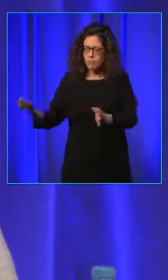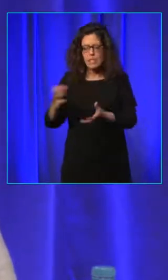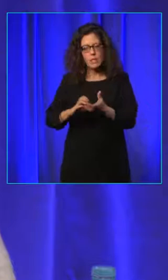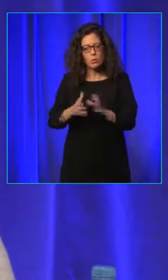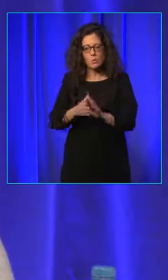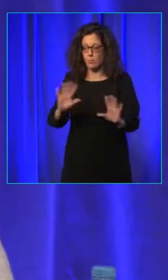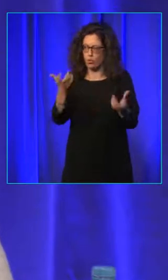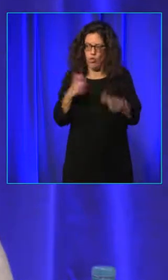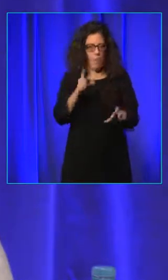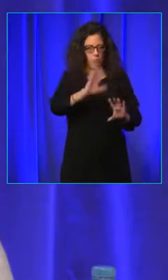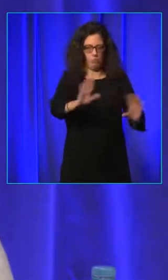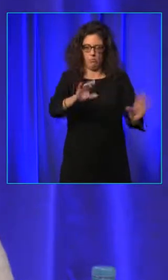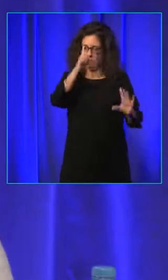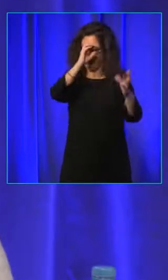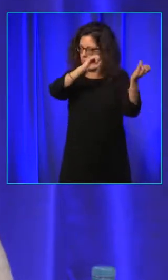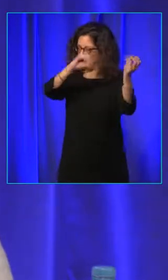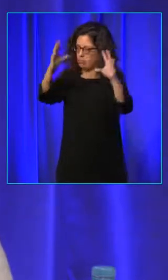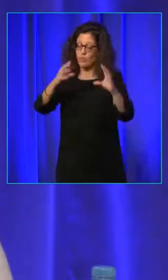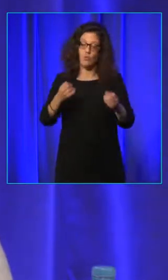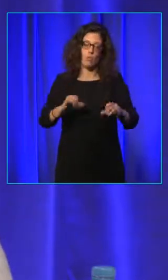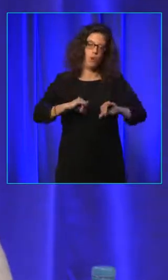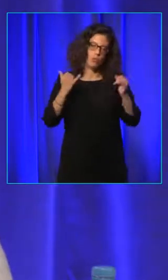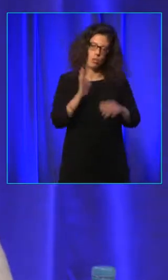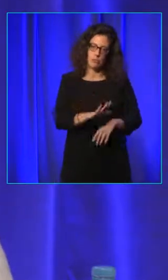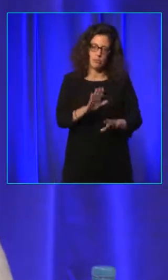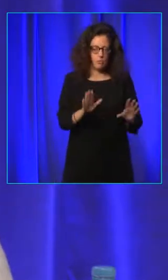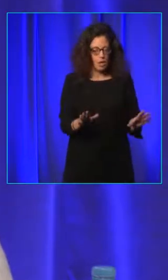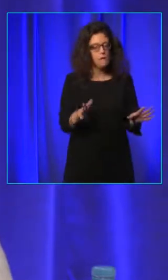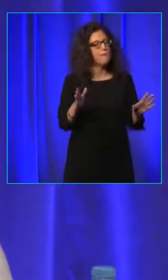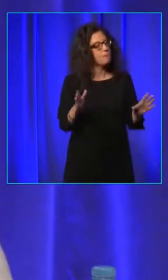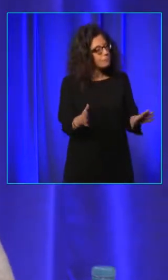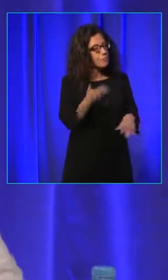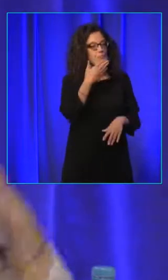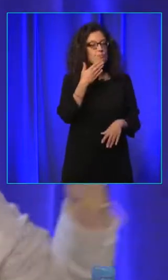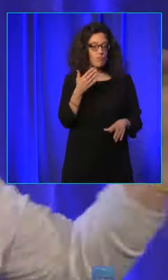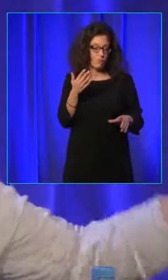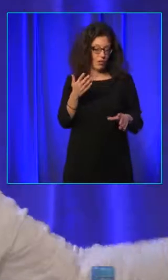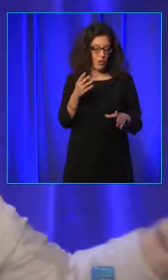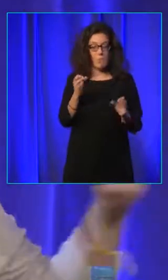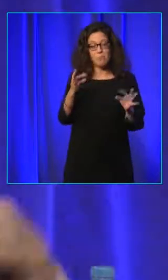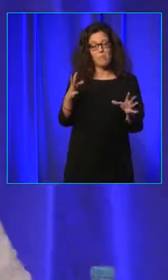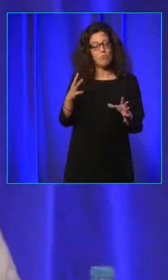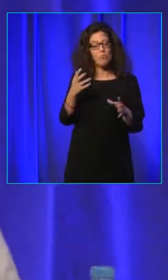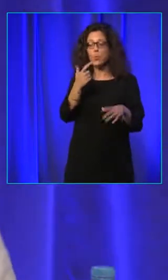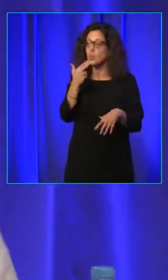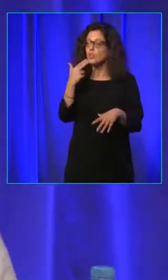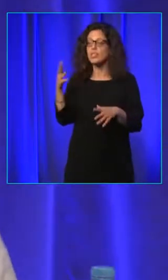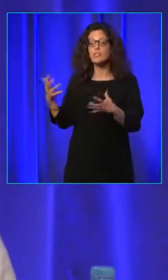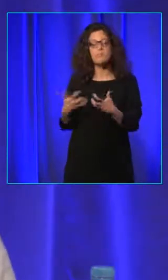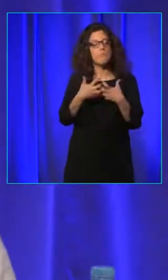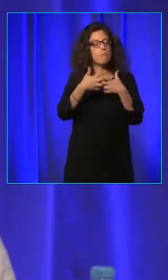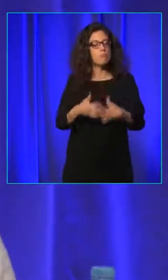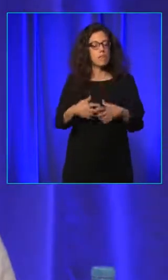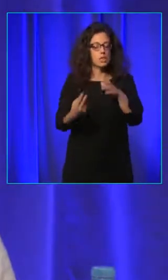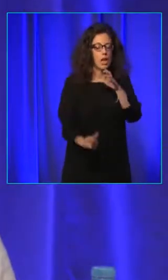dis, parce que c'est des jeunes, ça. Je leur dis, bah, écoutez, je vais vous proposer de prendre une machine à remonter le temps. Et je vais vous demander d'aller